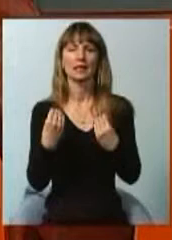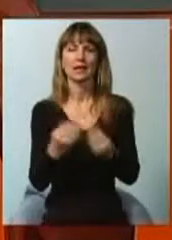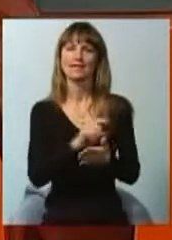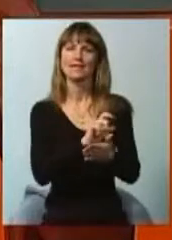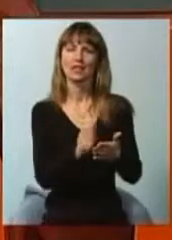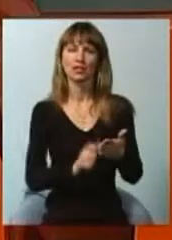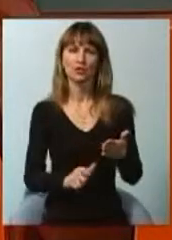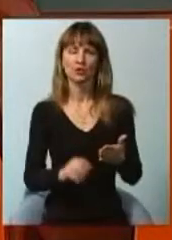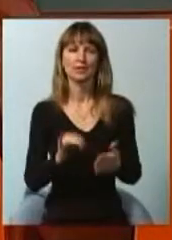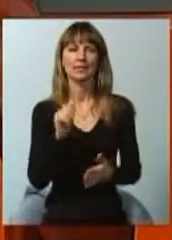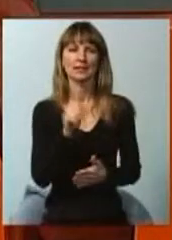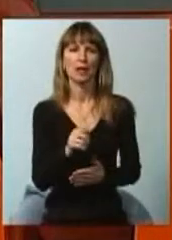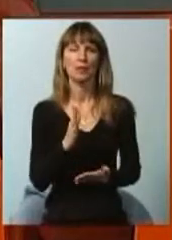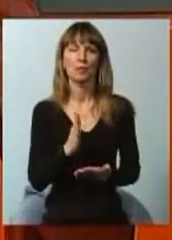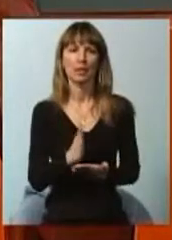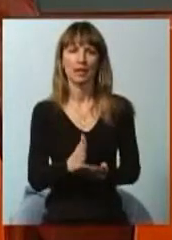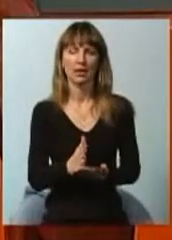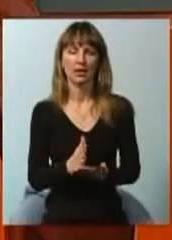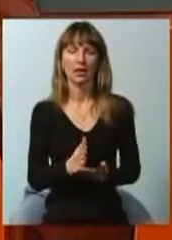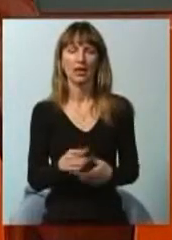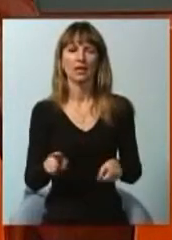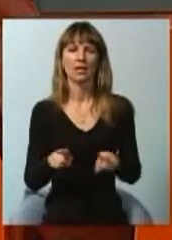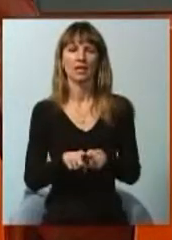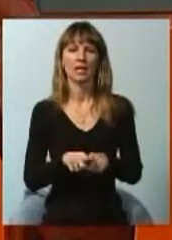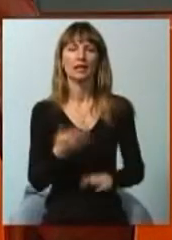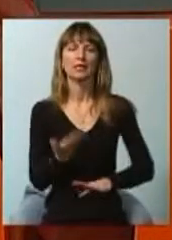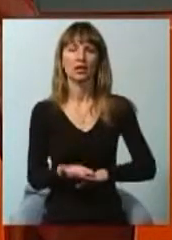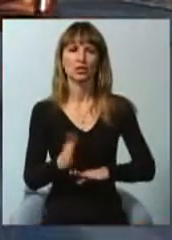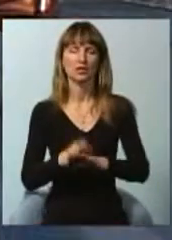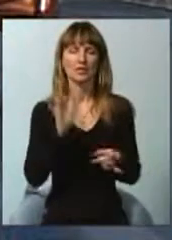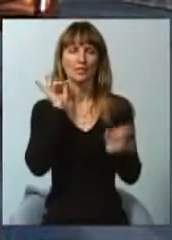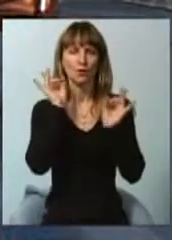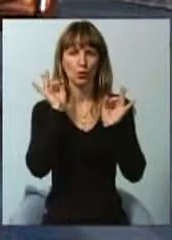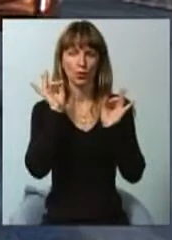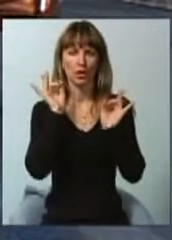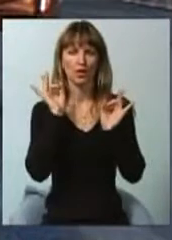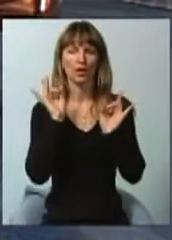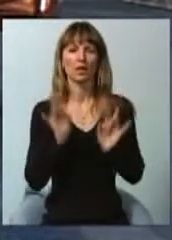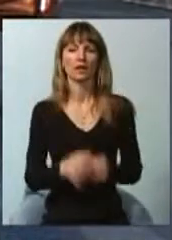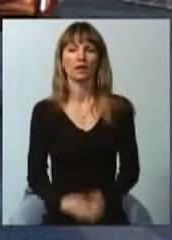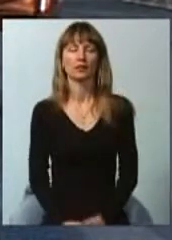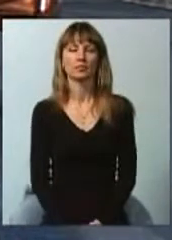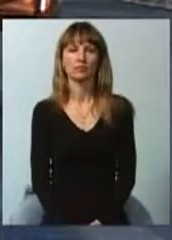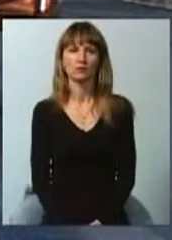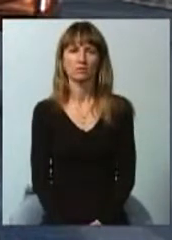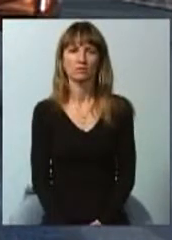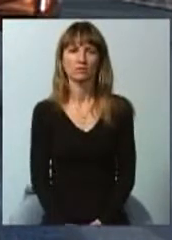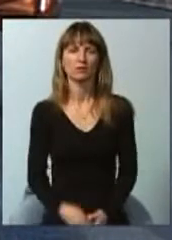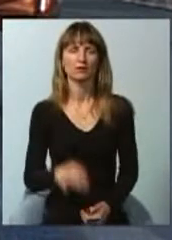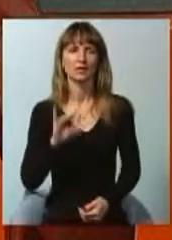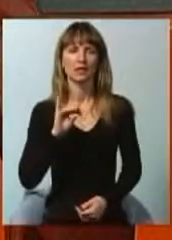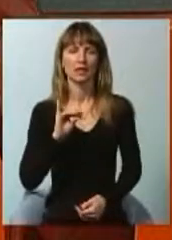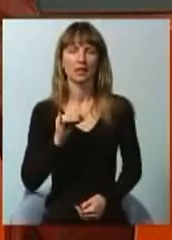там, де є такі тяжкі звуки. Ці тяжкі звуки. Він, ну,